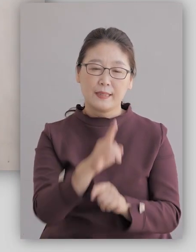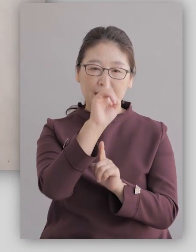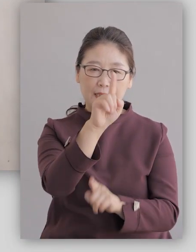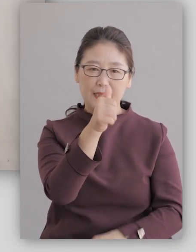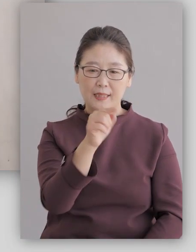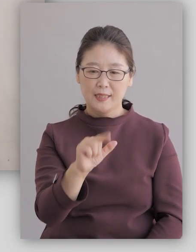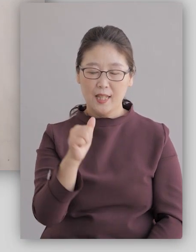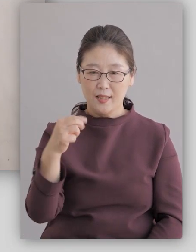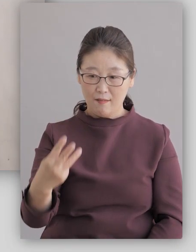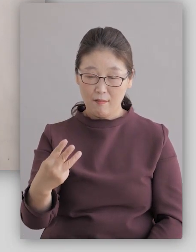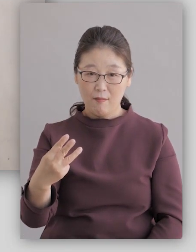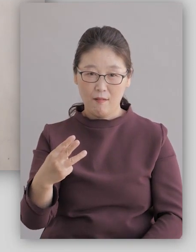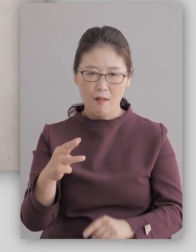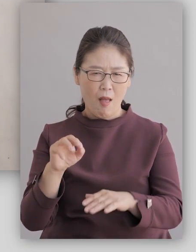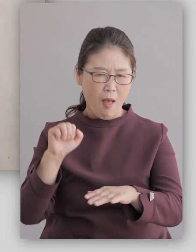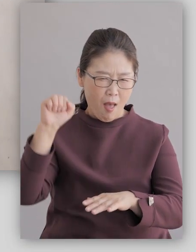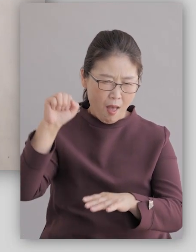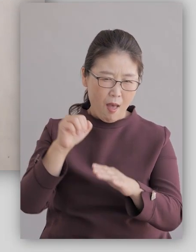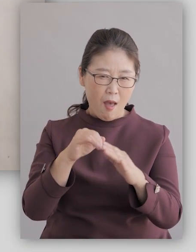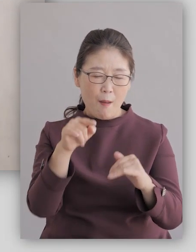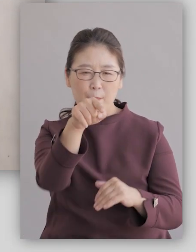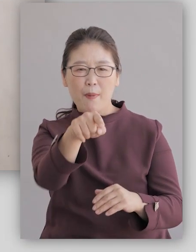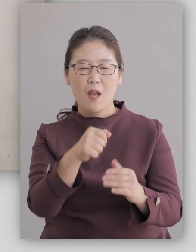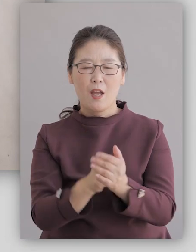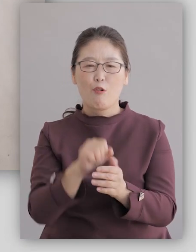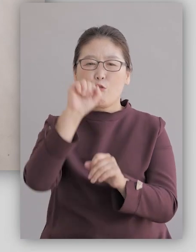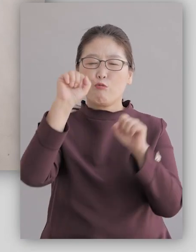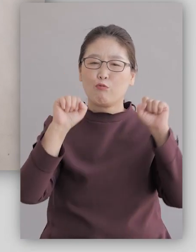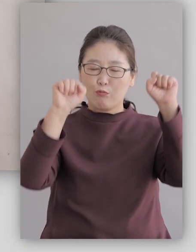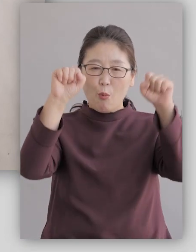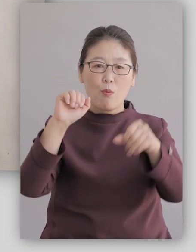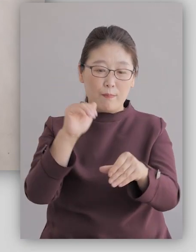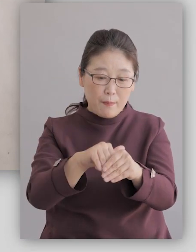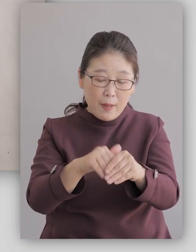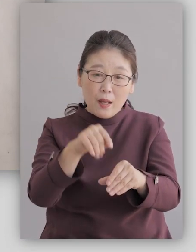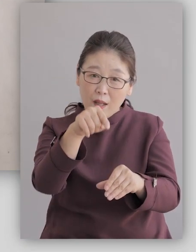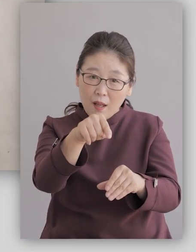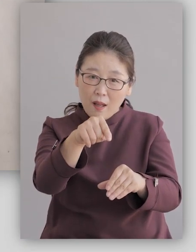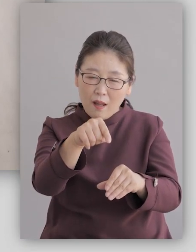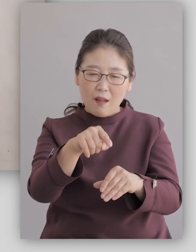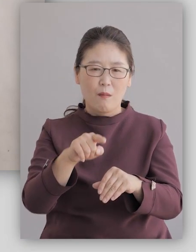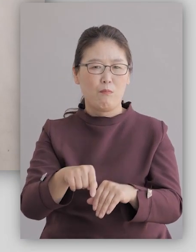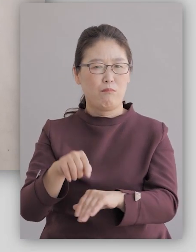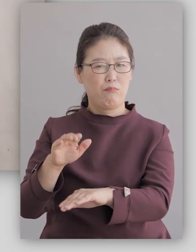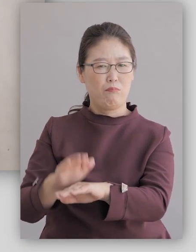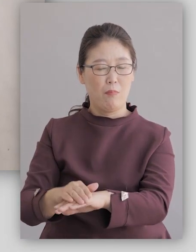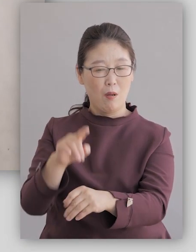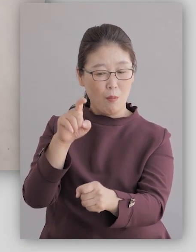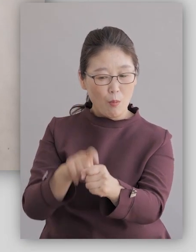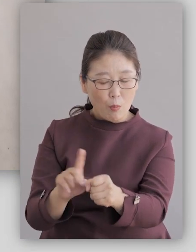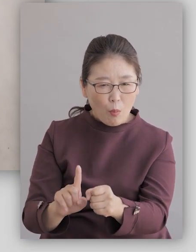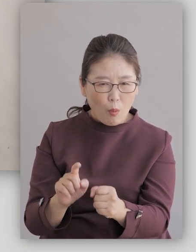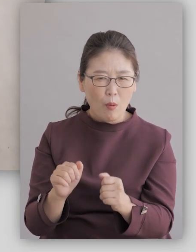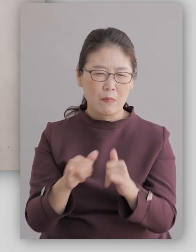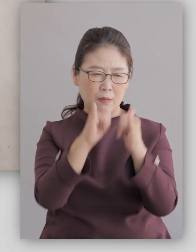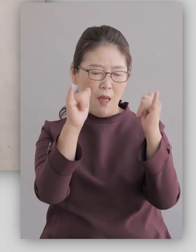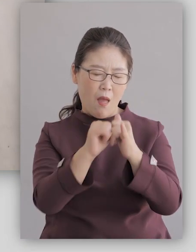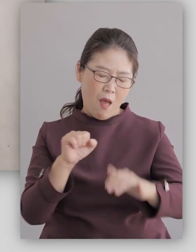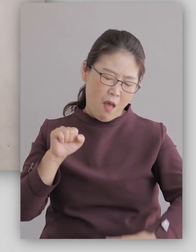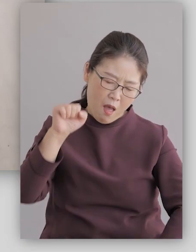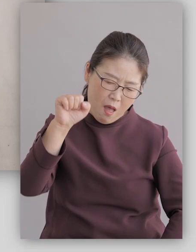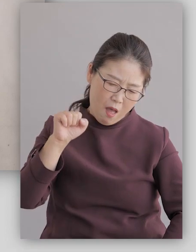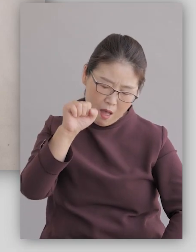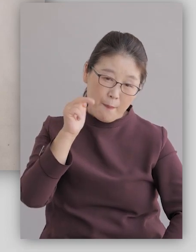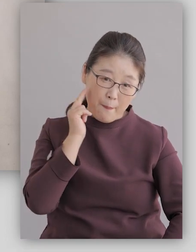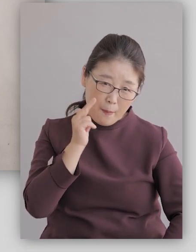열사의 운동화입니다. 이 운동화를 설치하게 된 이유는 이처럼 사회에서 격렬한 투쟁과 그 다음에 아픔이